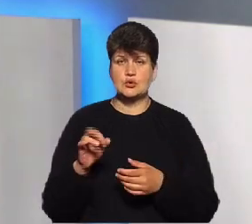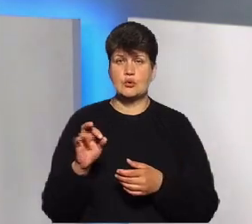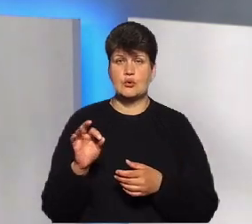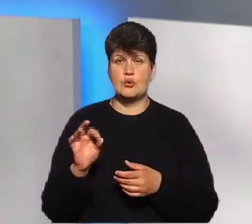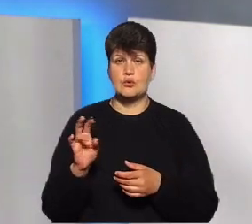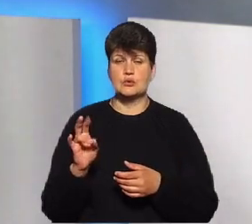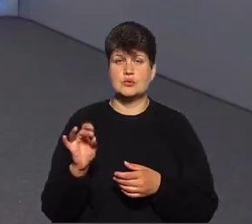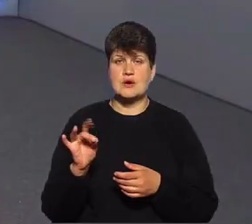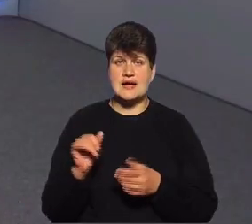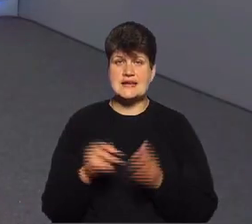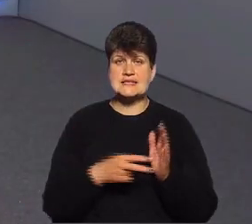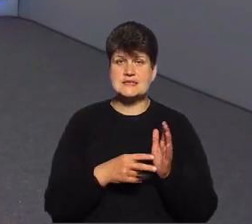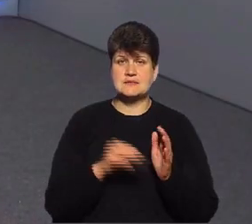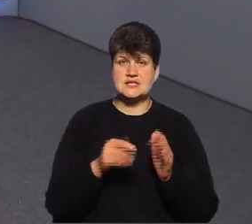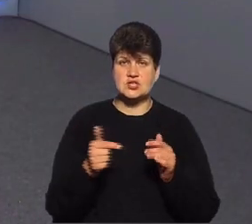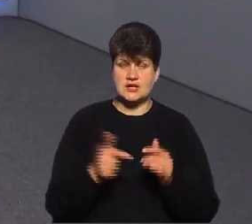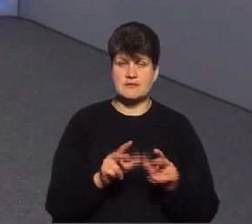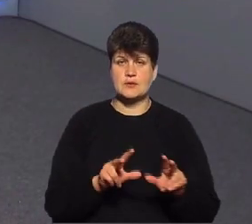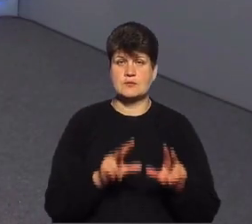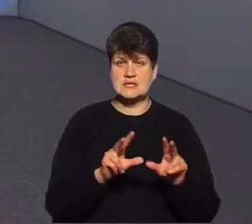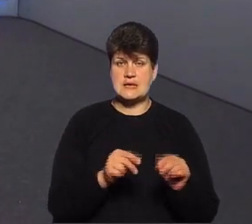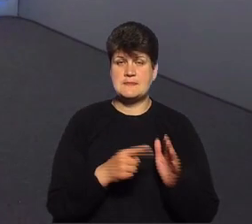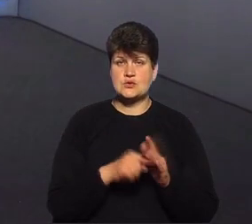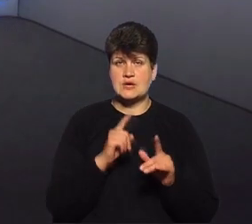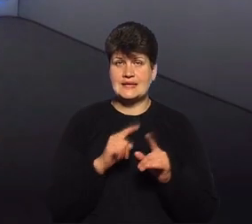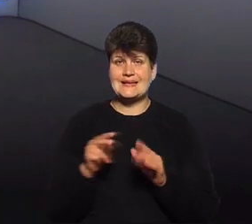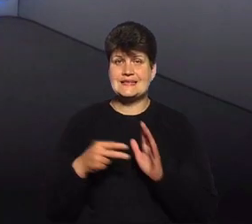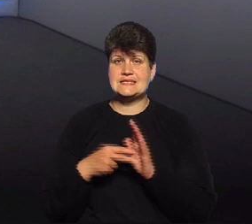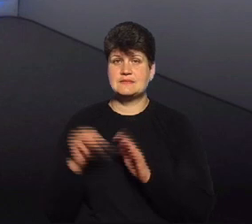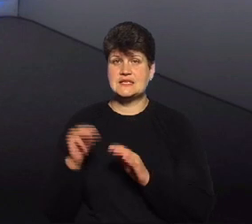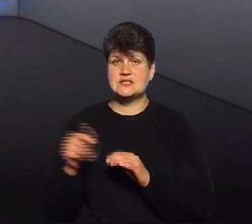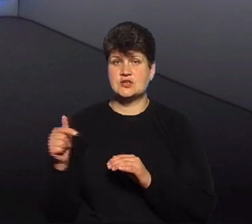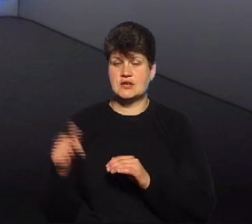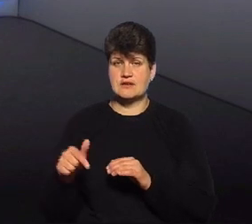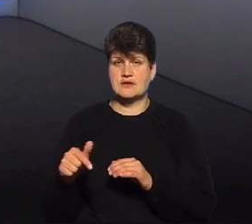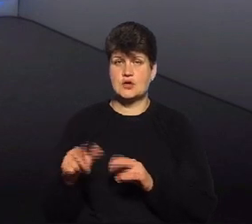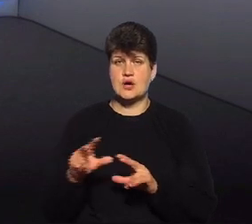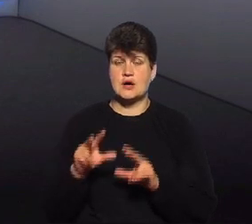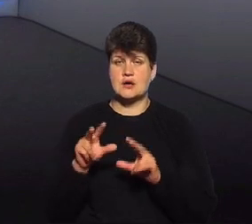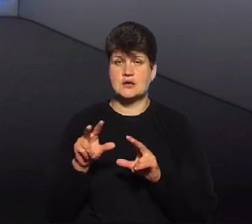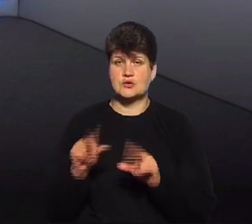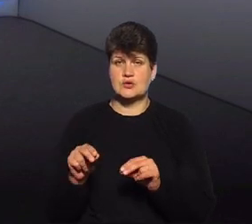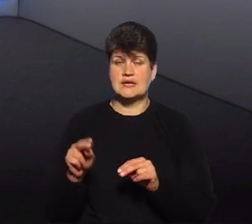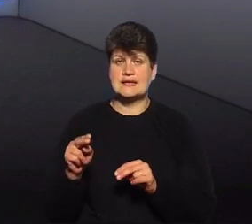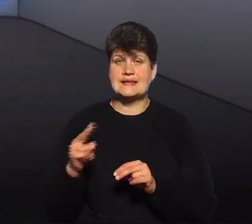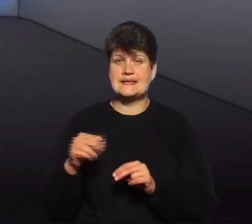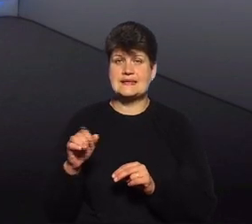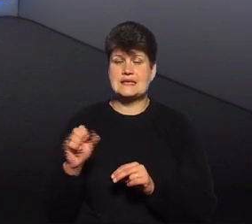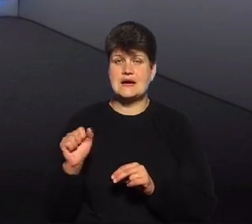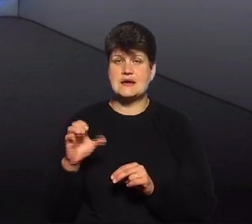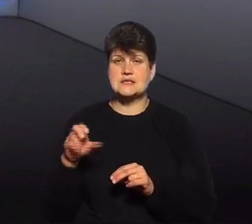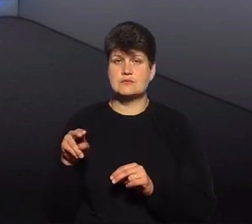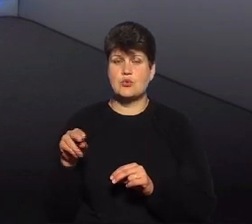гривень ми там гарантуємо від міської ради, і 7 тисяч гривень гарантує наш місцевий, ну точніше діаспорянський з корінням